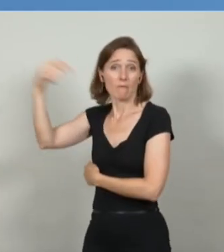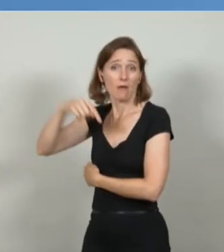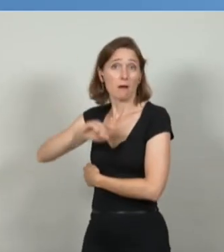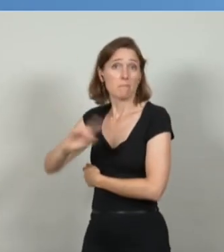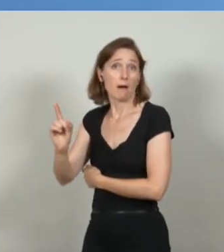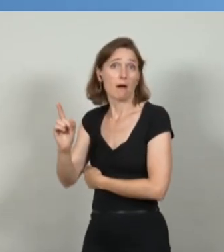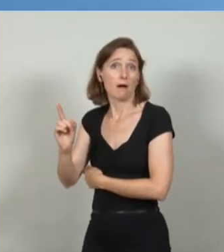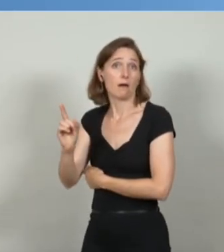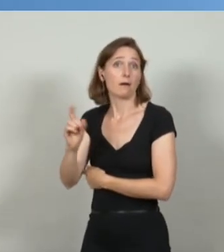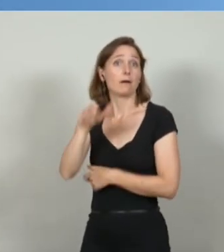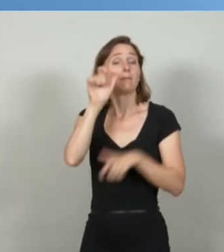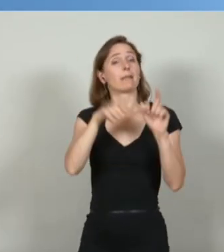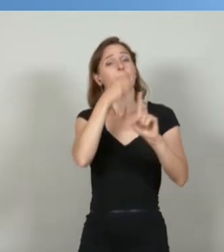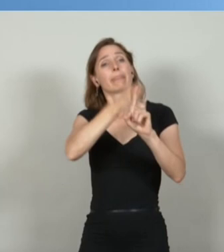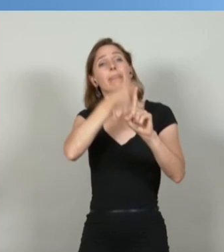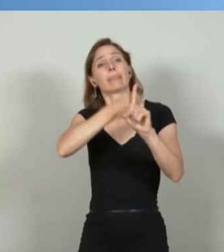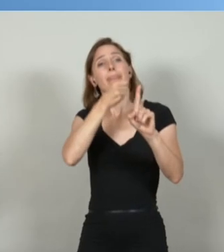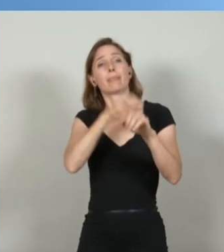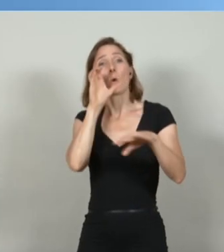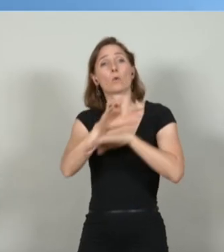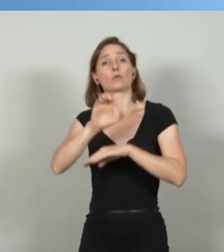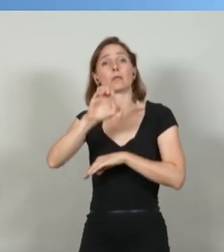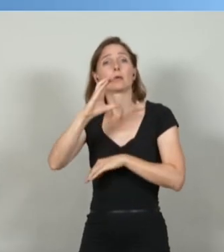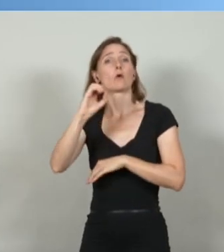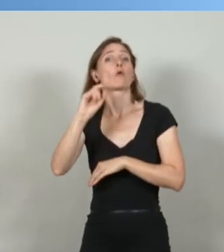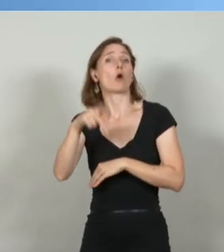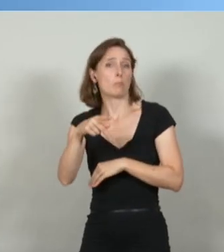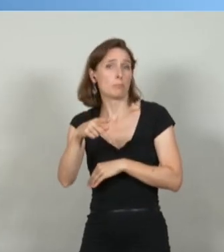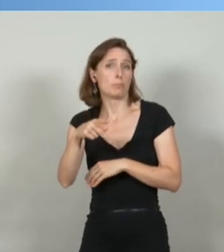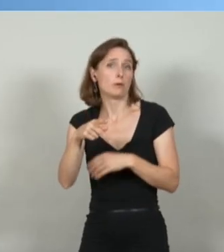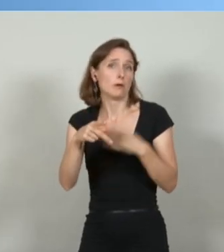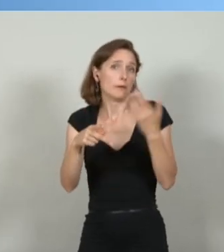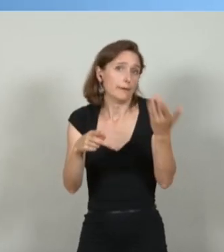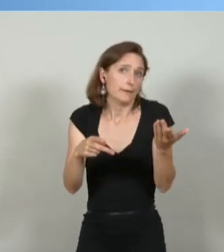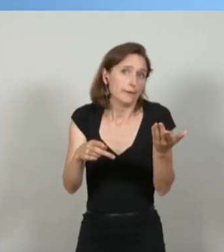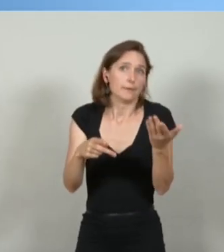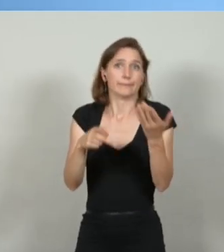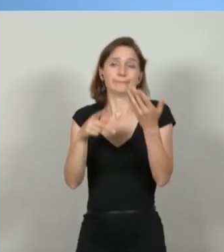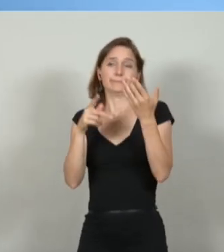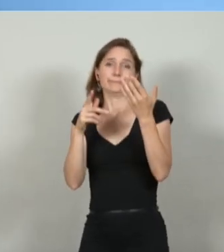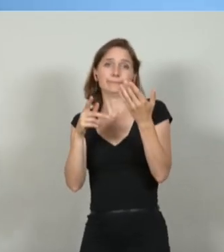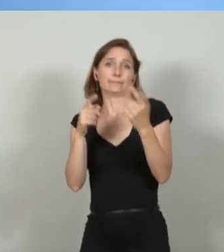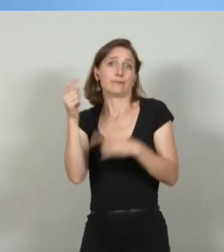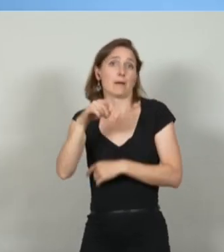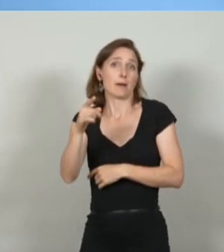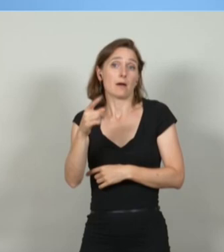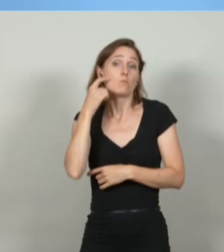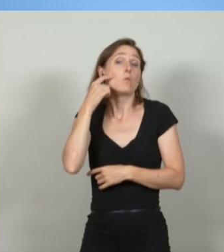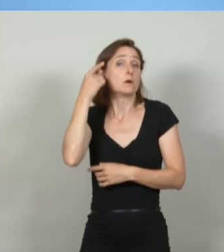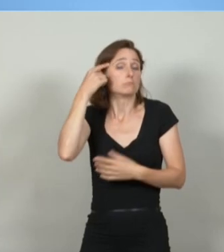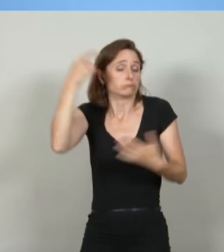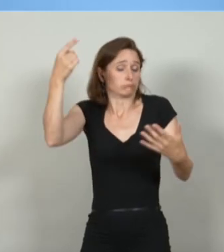activistes contre ecope je continue de penser que porter des projets comic-coppe et soutenir